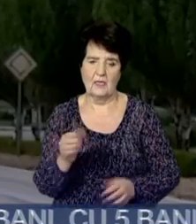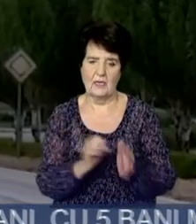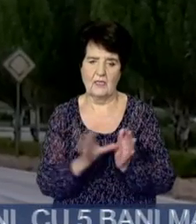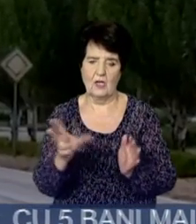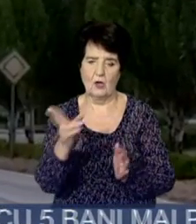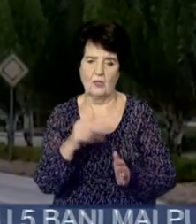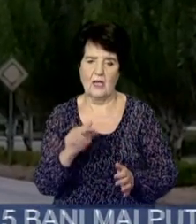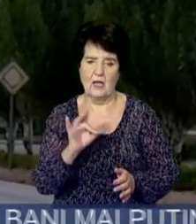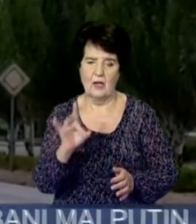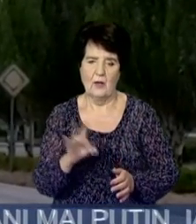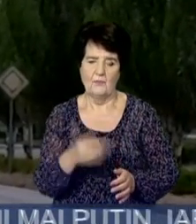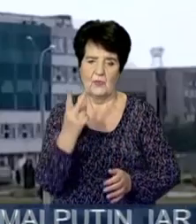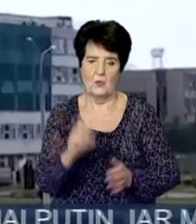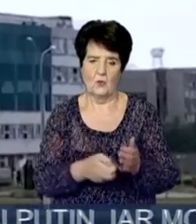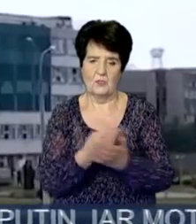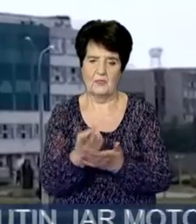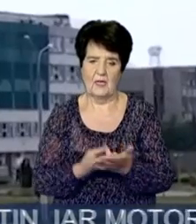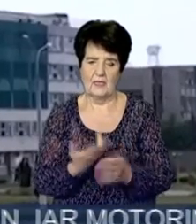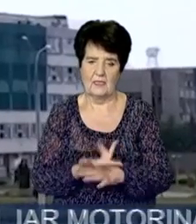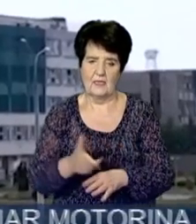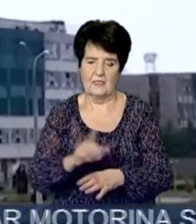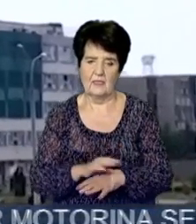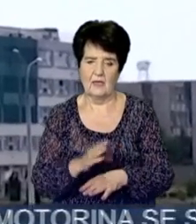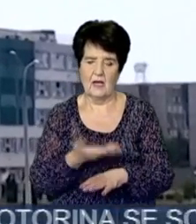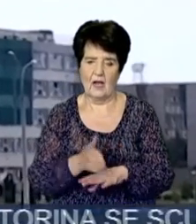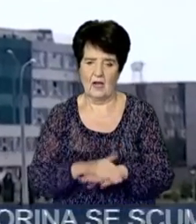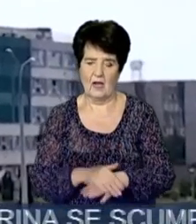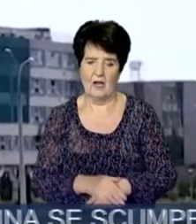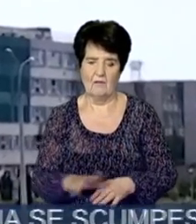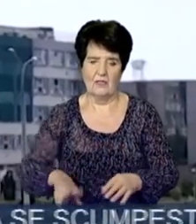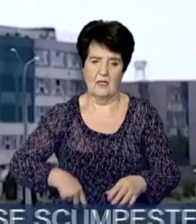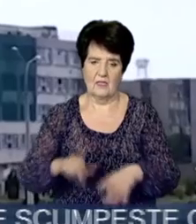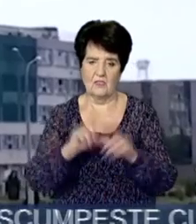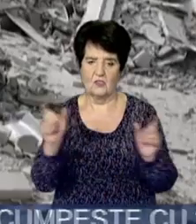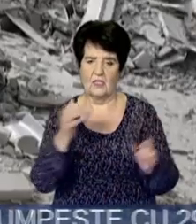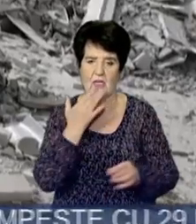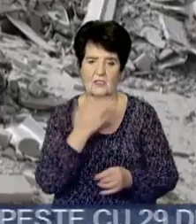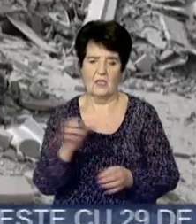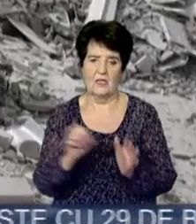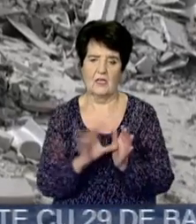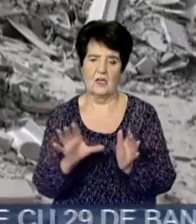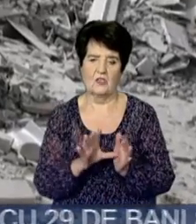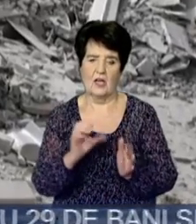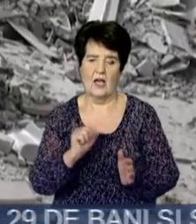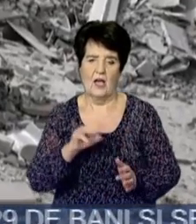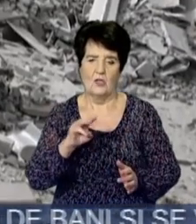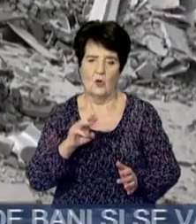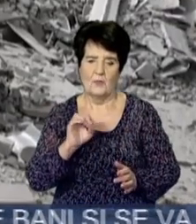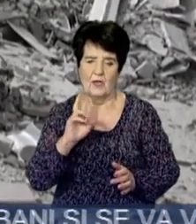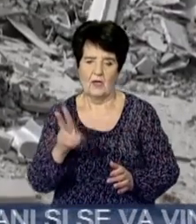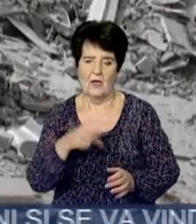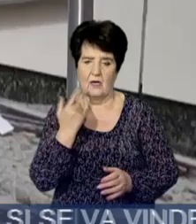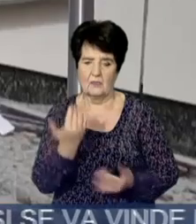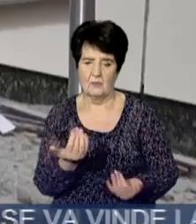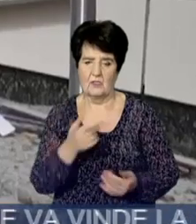Energodar, două dintre care au fost spitalizate în stare gravă. Directorul general al Agenției Internaționale pentru Energie Atomică, Rafael Grossi, a anunțat